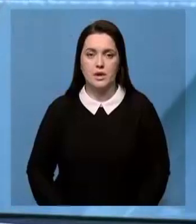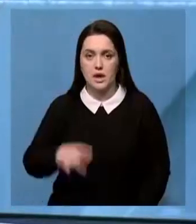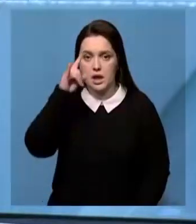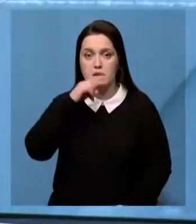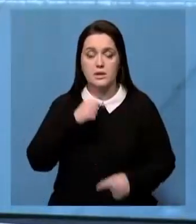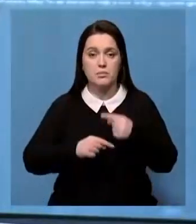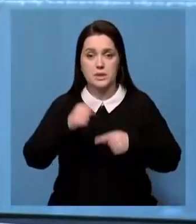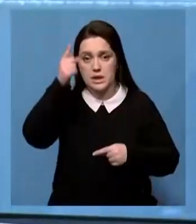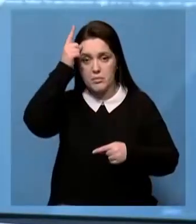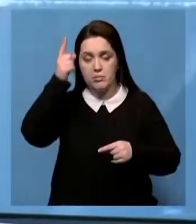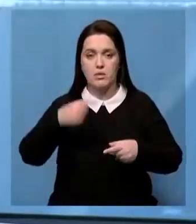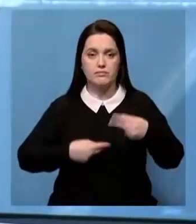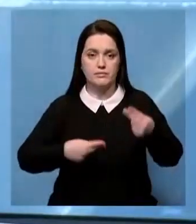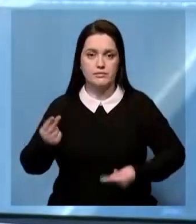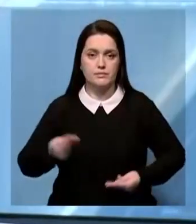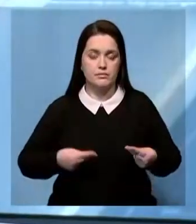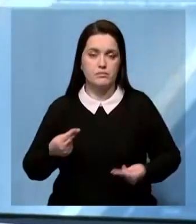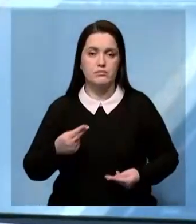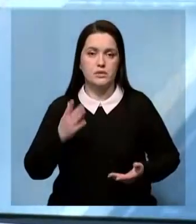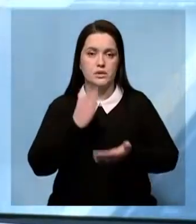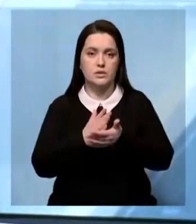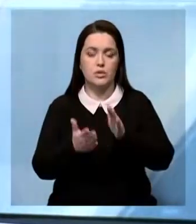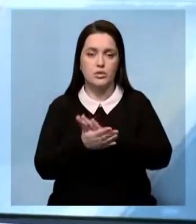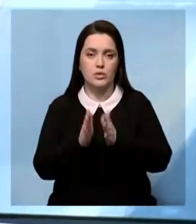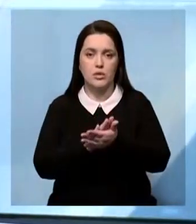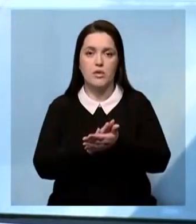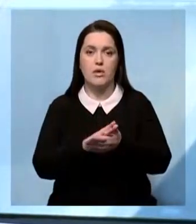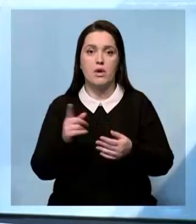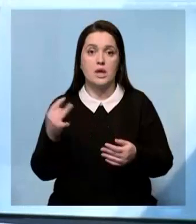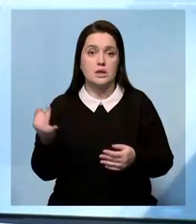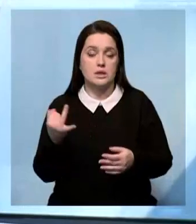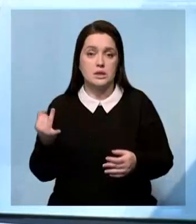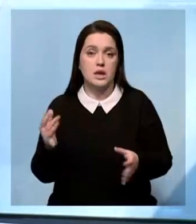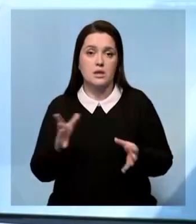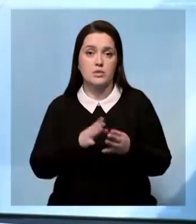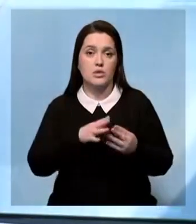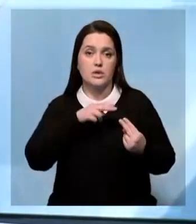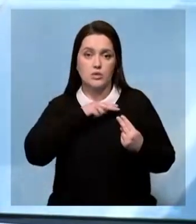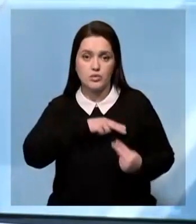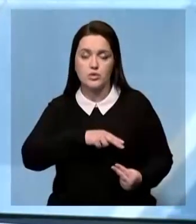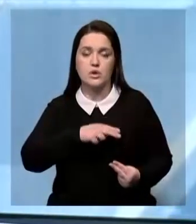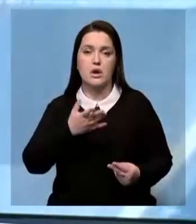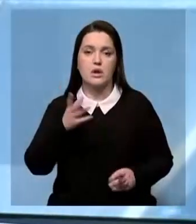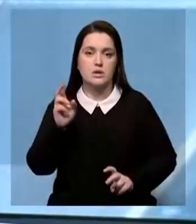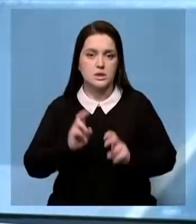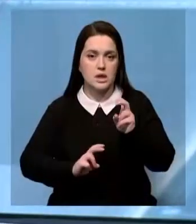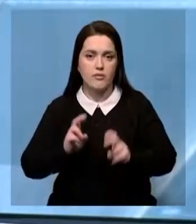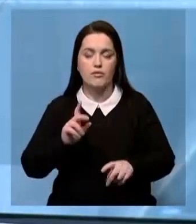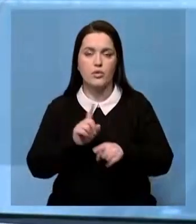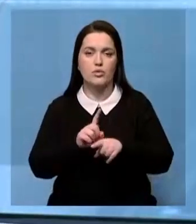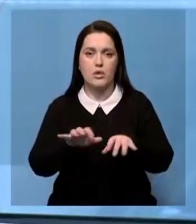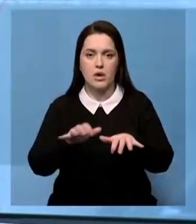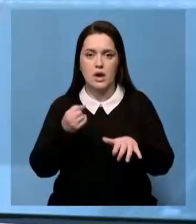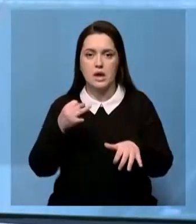В Берлине казахстанские бизнесмены заключили ряд соглашений с немецкими компаниями. Последние заинтересованы в сотрудничестве не только в